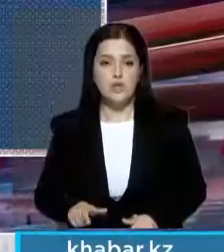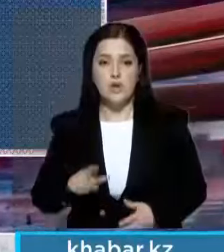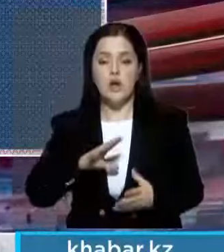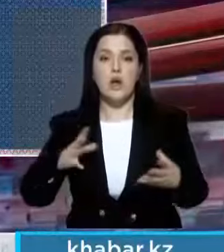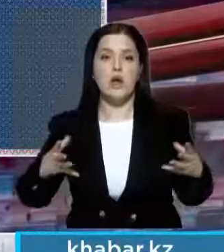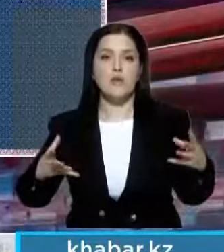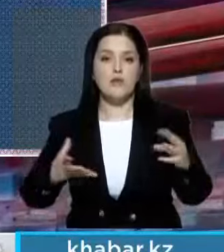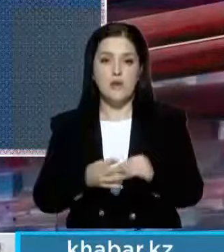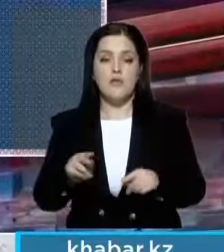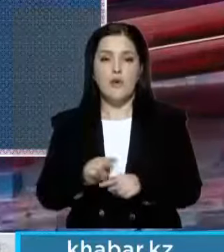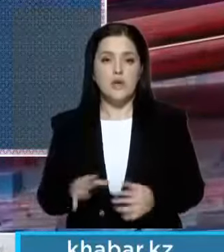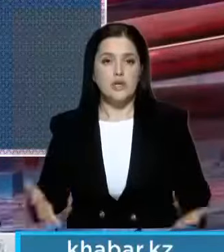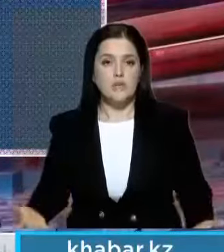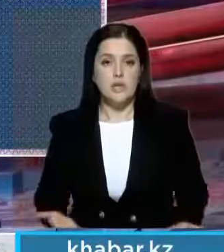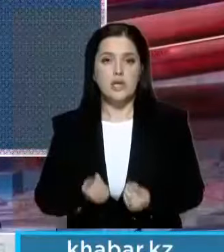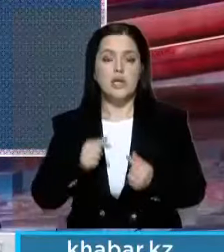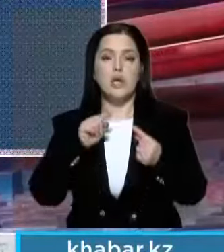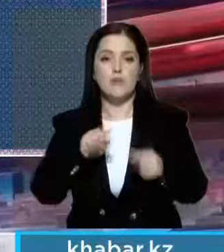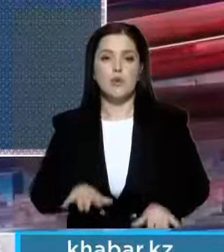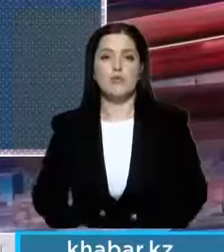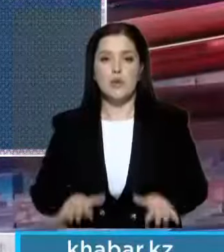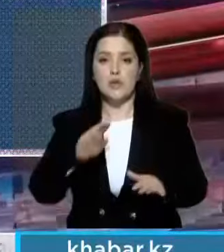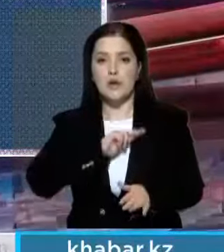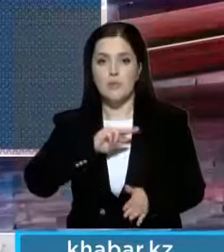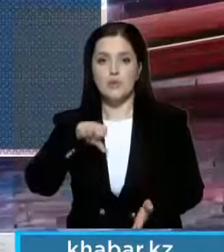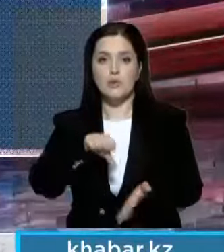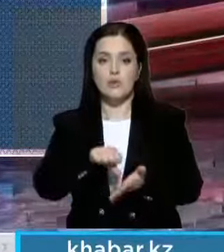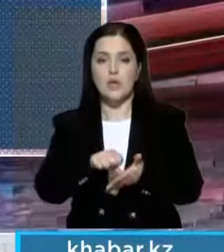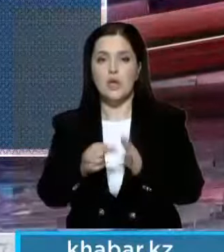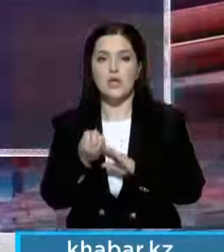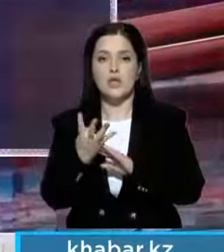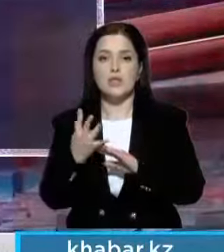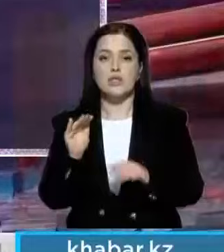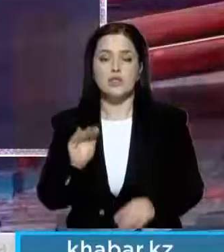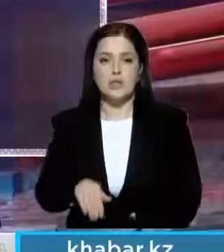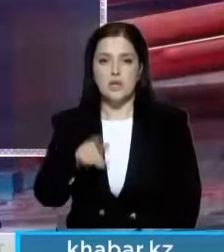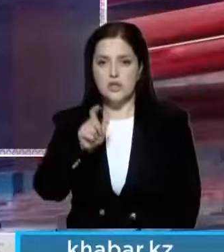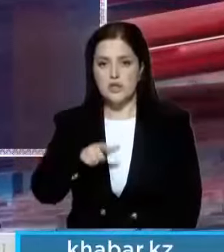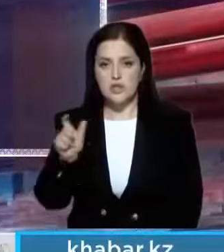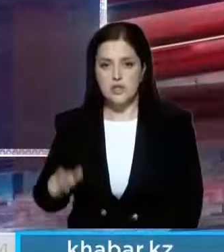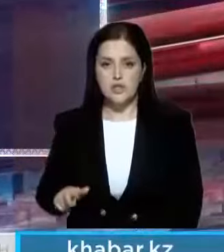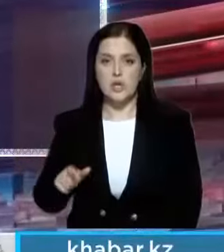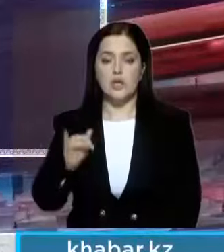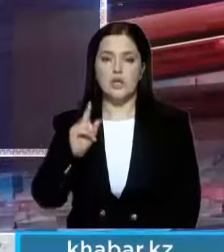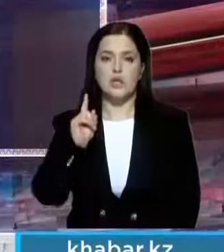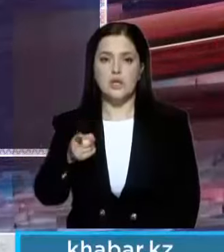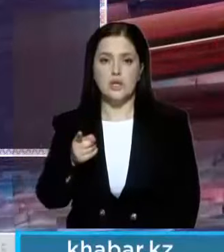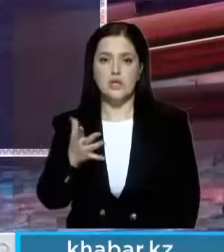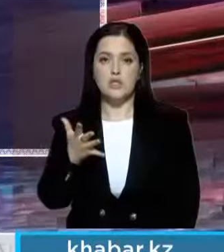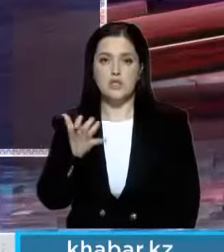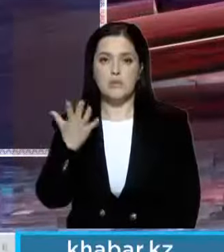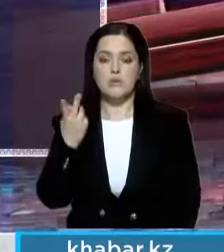6338 казахстанцев. А всего в аварийно-спасательных и противопаводковых работах задействовано более 14 тысяч человек. Также